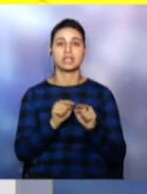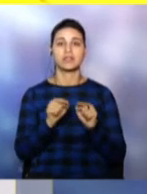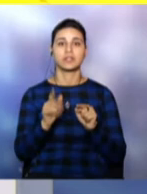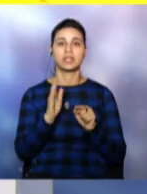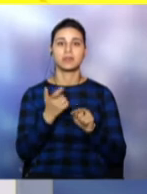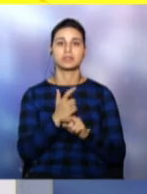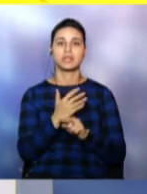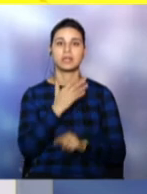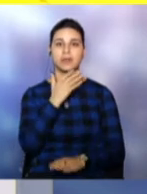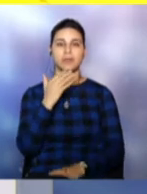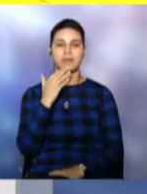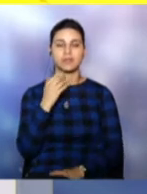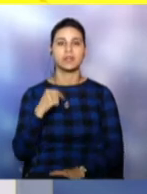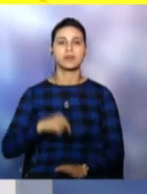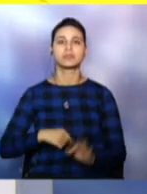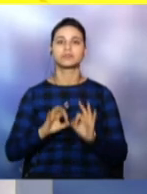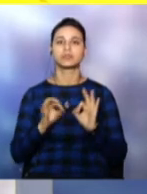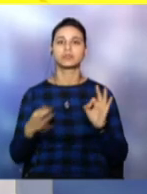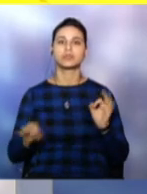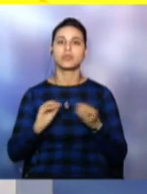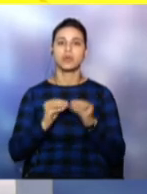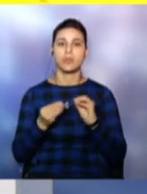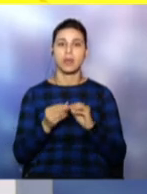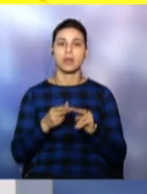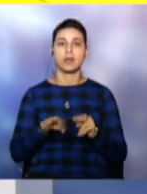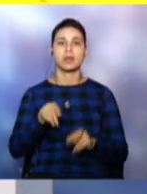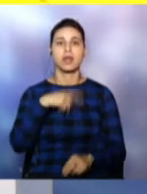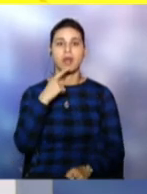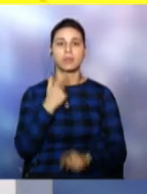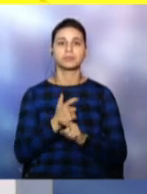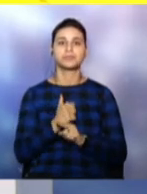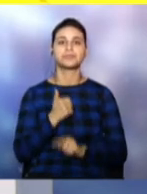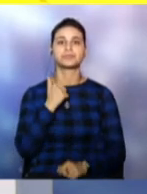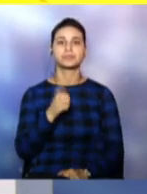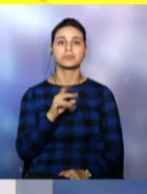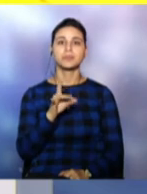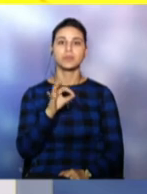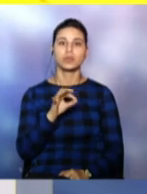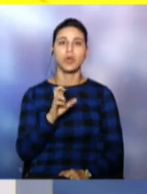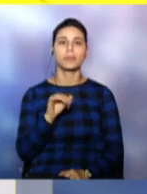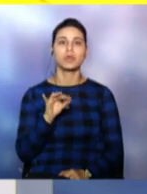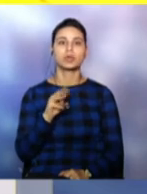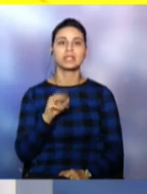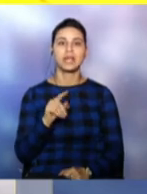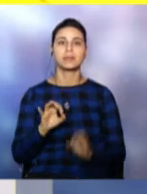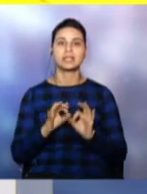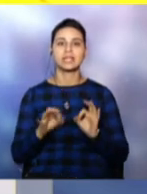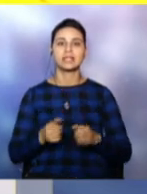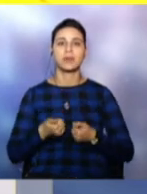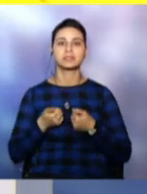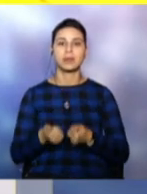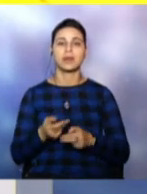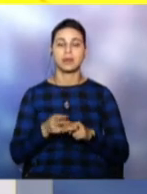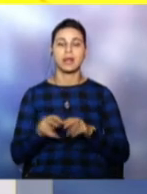კვირაში ბევრი ვისაუბრეთ დისბაქტერიოზე და ვთქვით, რომ პრობიოტიკები ძალიან კარგი რამ არის, ეხმარება ჩვენს ნაწლავებს. აღმოჩნდა,